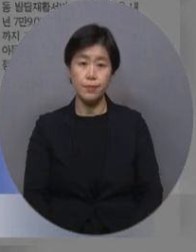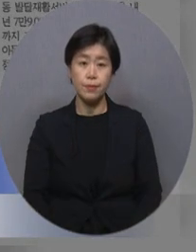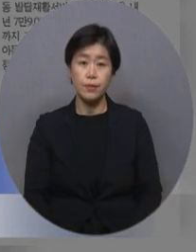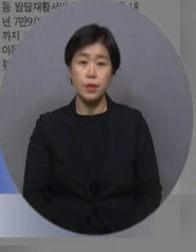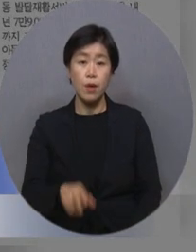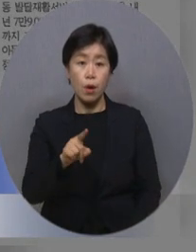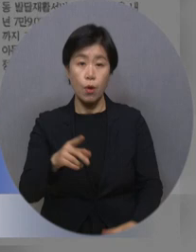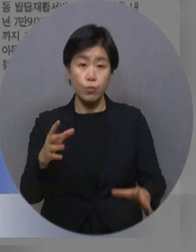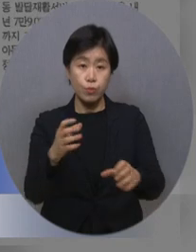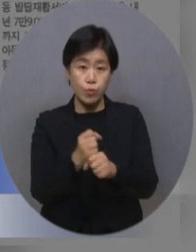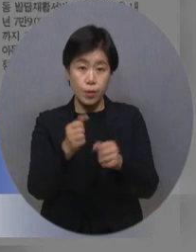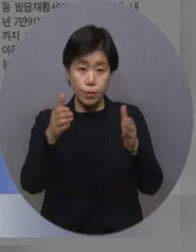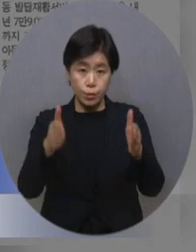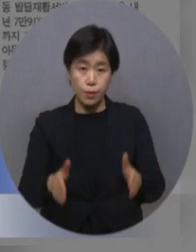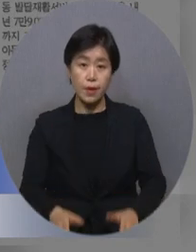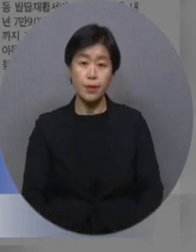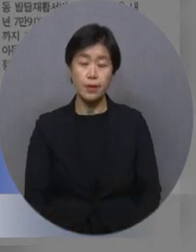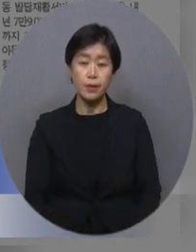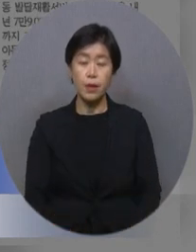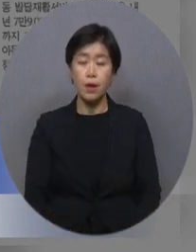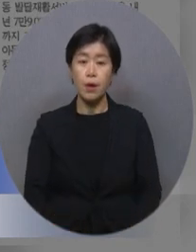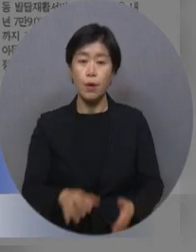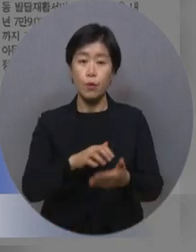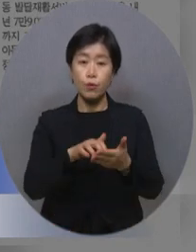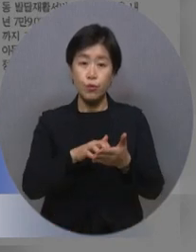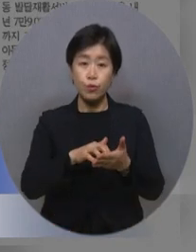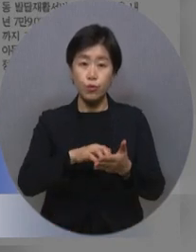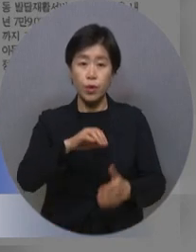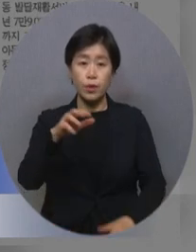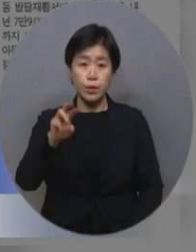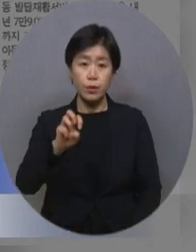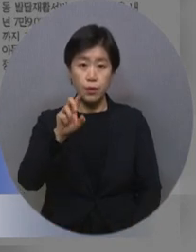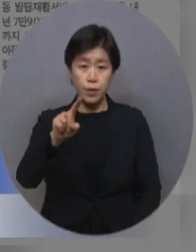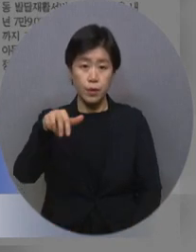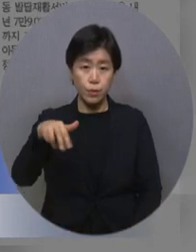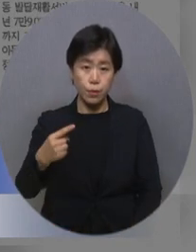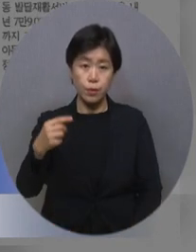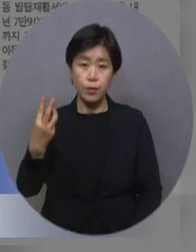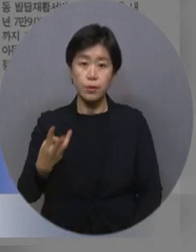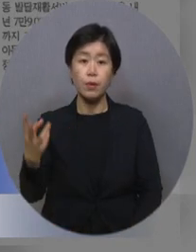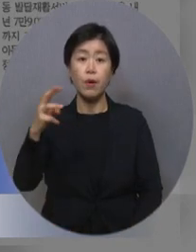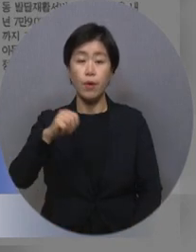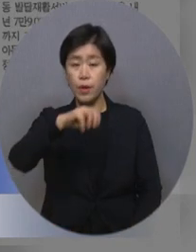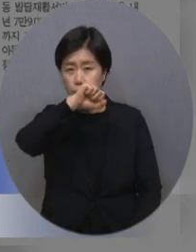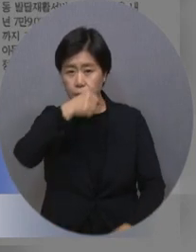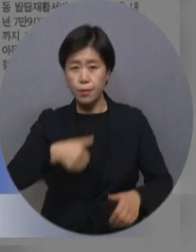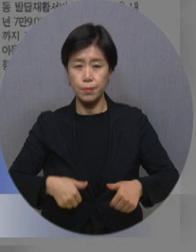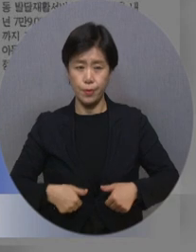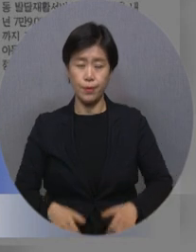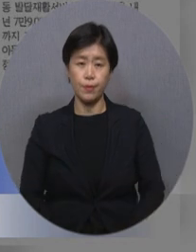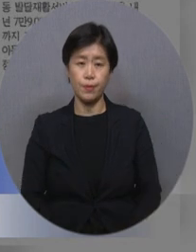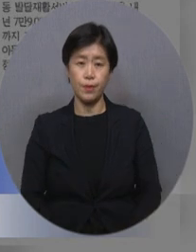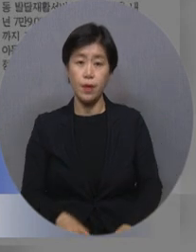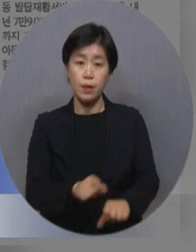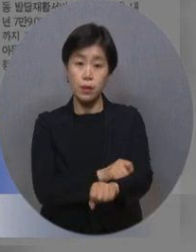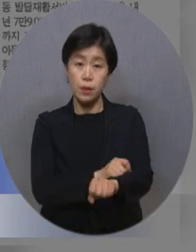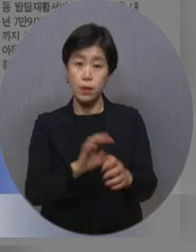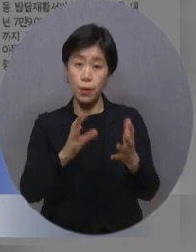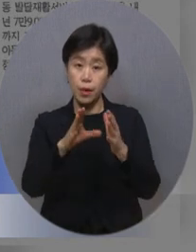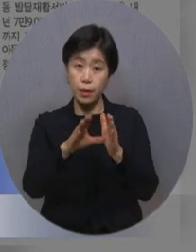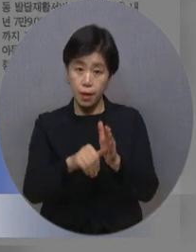종합계획기간 동안 필요한 총 소요 예산은 약 31조 3천억 원에이를 것으로 추정됩니다 특히